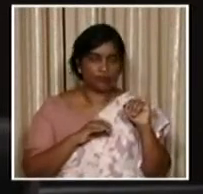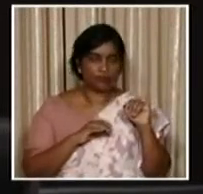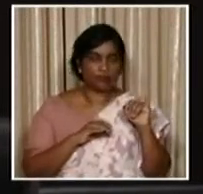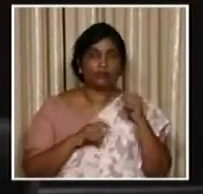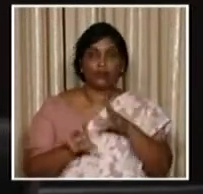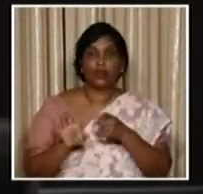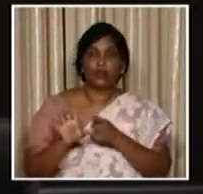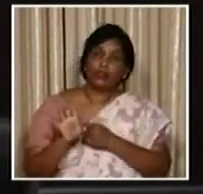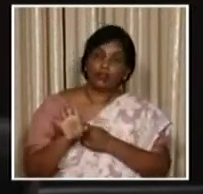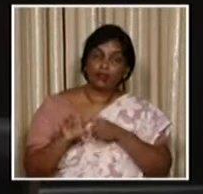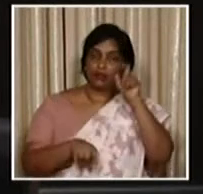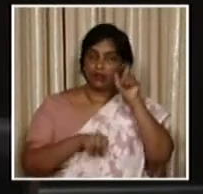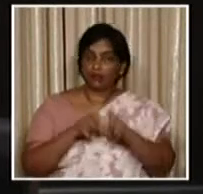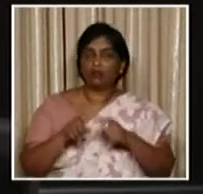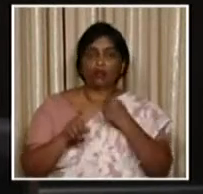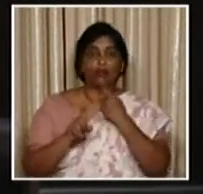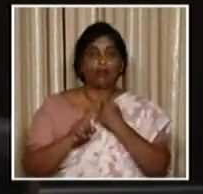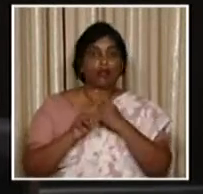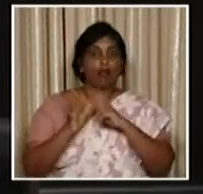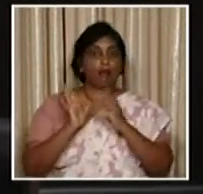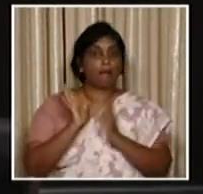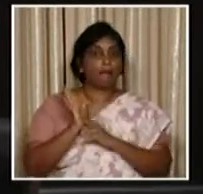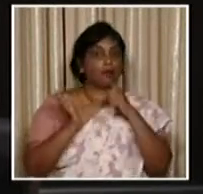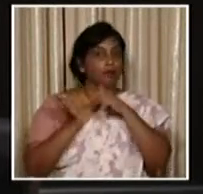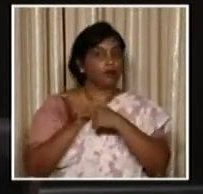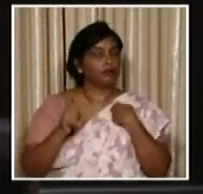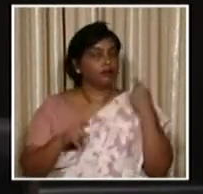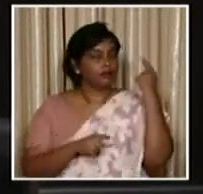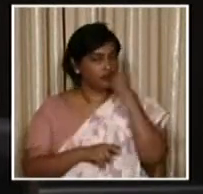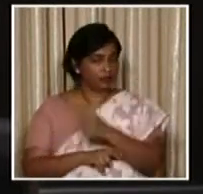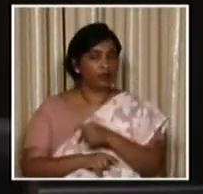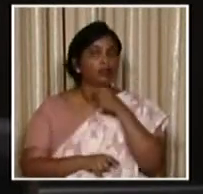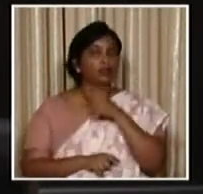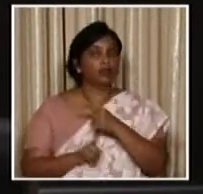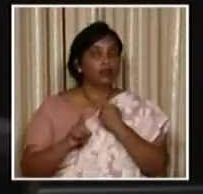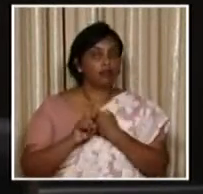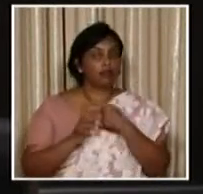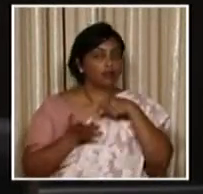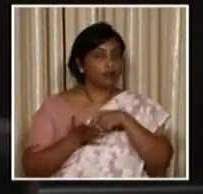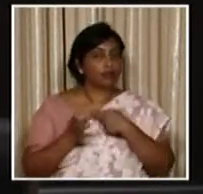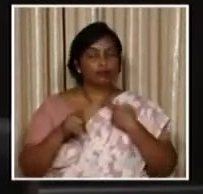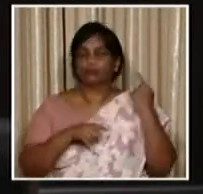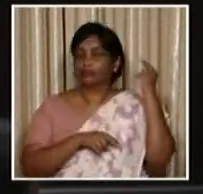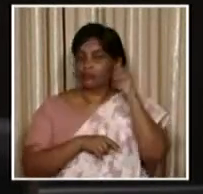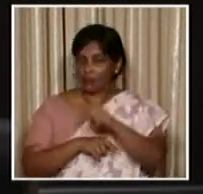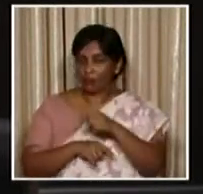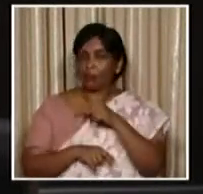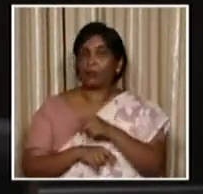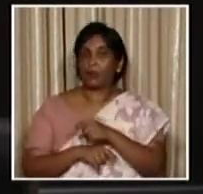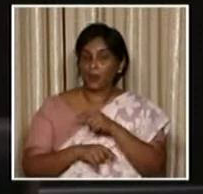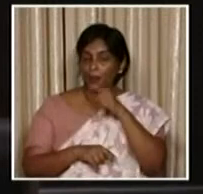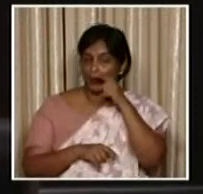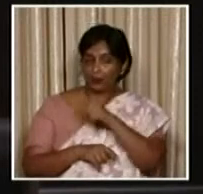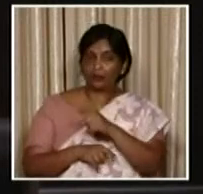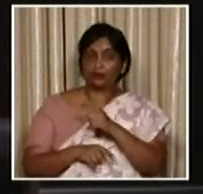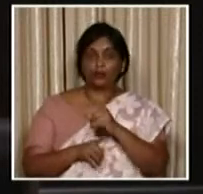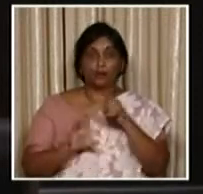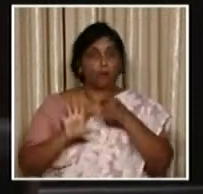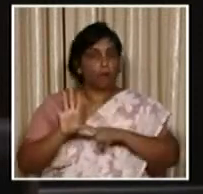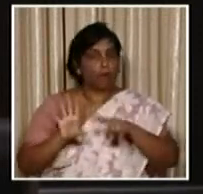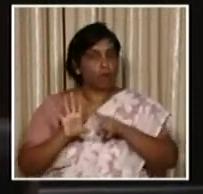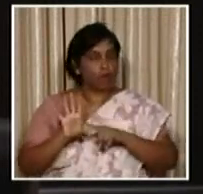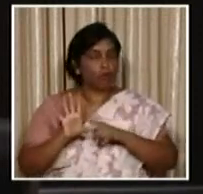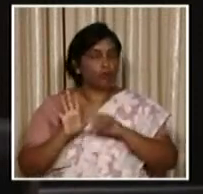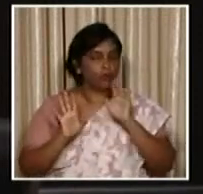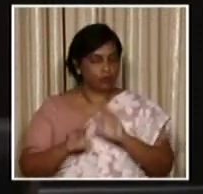මේ තරුණයින්ව කාත්තම් කුඩි වලට ගෙනියනවා ඒ කාත්තම් කුඩි වලට ගෙනහිල්ලා ඒ පාඨමාලාවල්